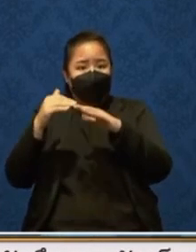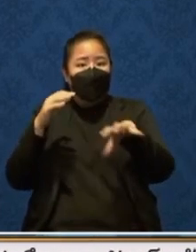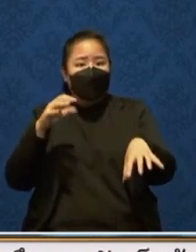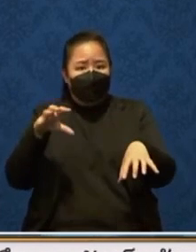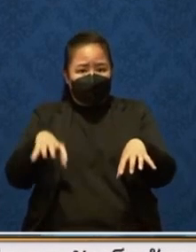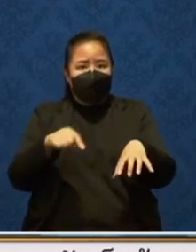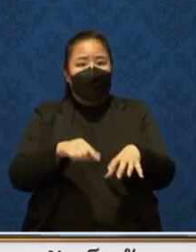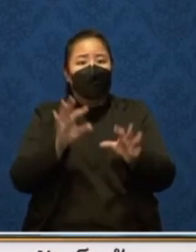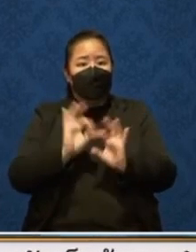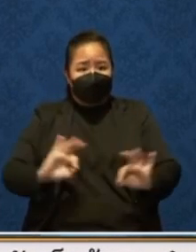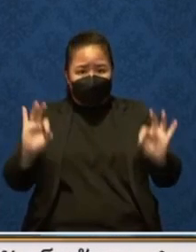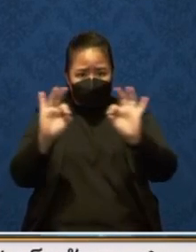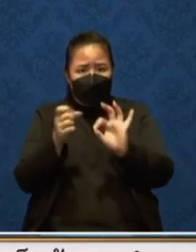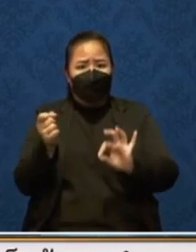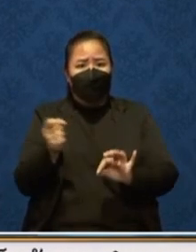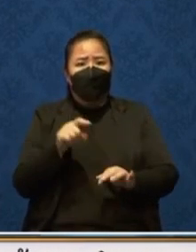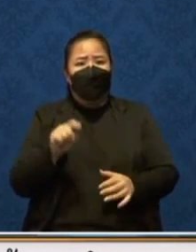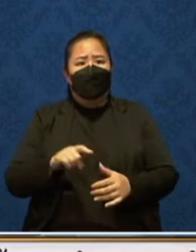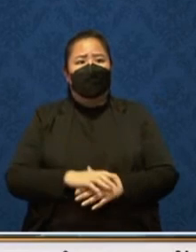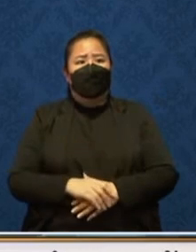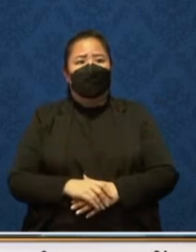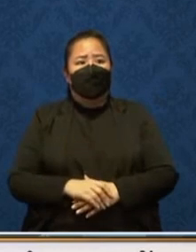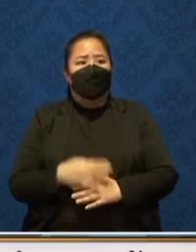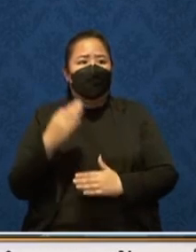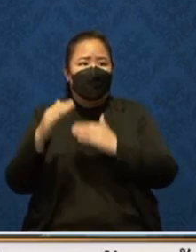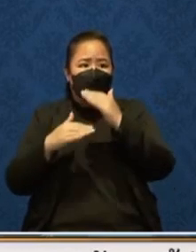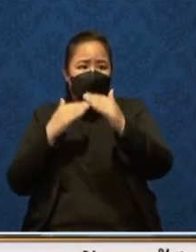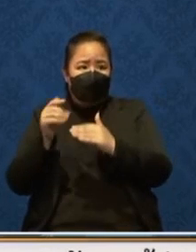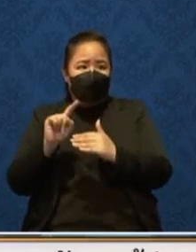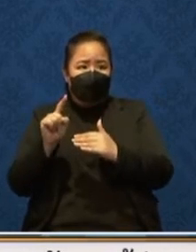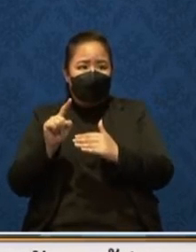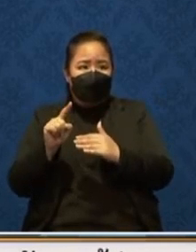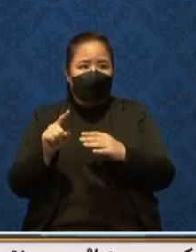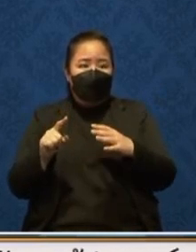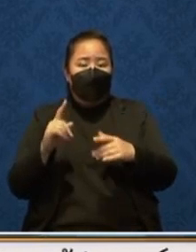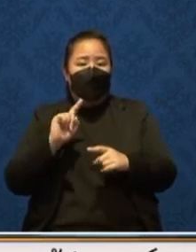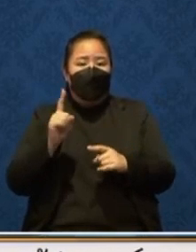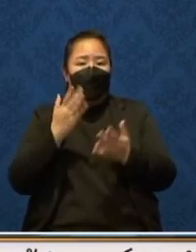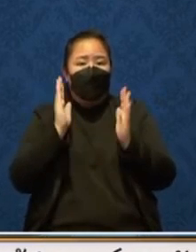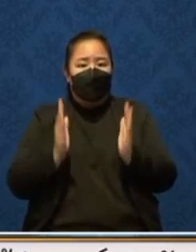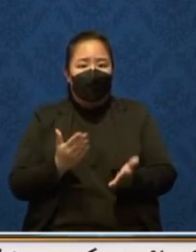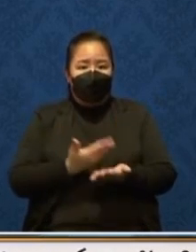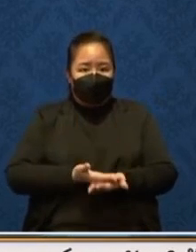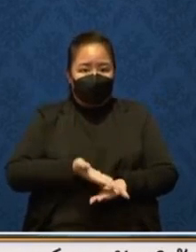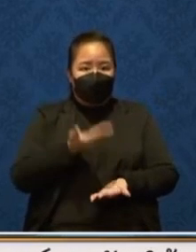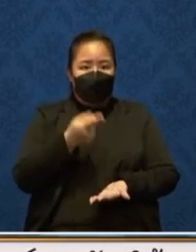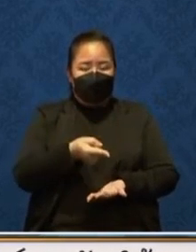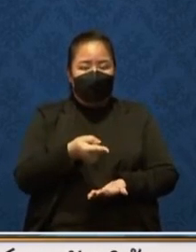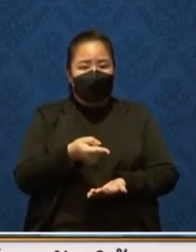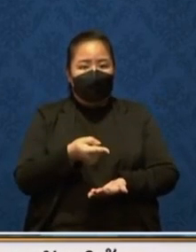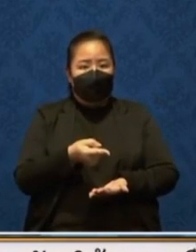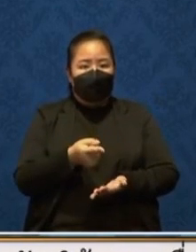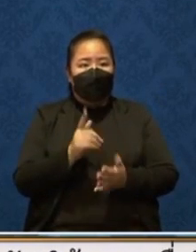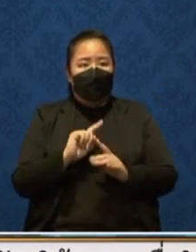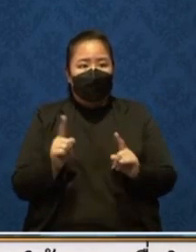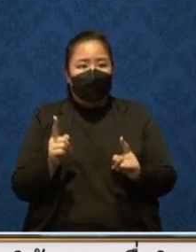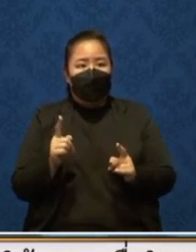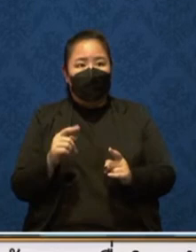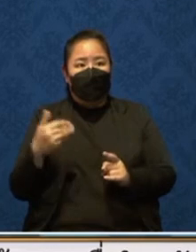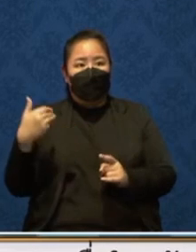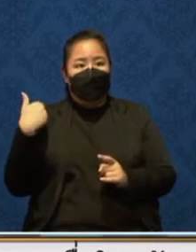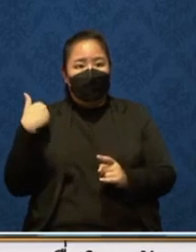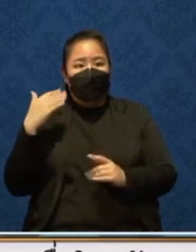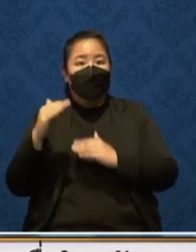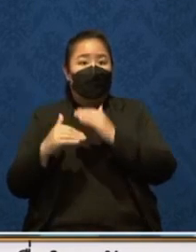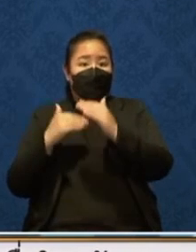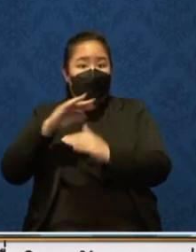้วยซึ่สำคัก่าอีกการพัฒนาเส้นทางระหว่างเมืองก็คือคนรวยได้ใช้นานๆทีแต่การพัฒนาเมืองก็ค